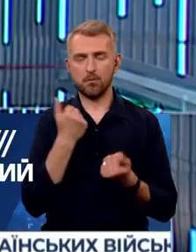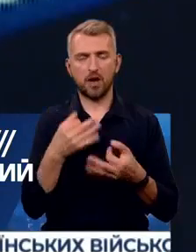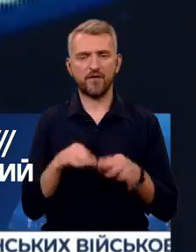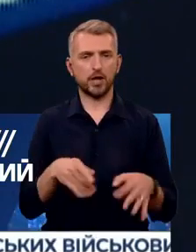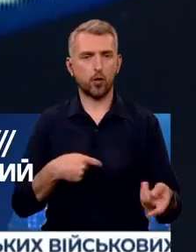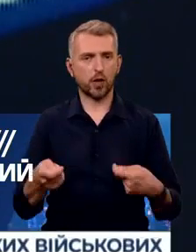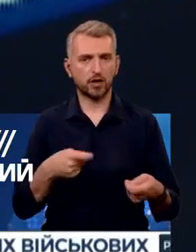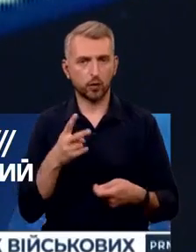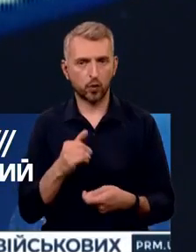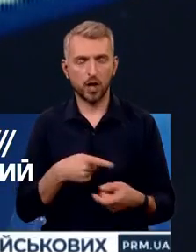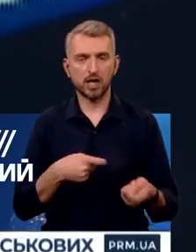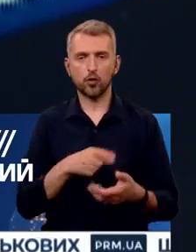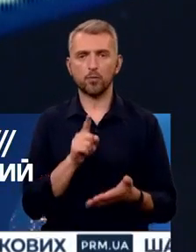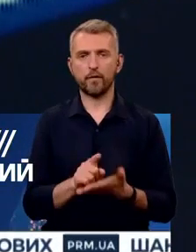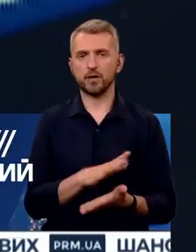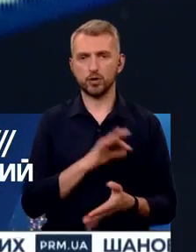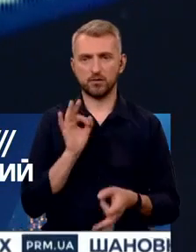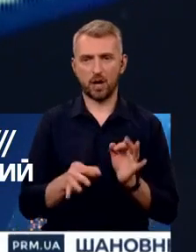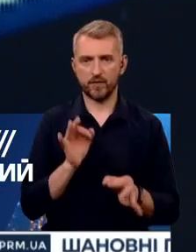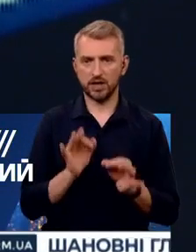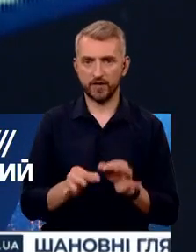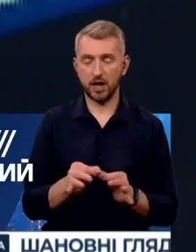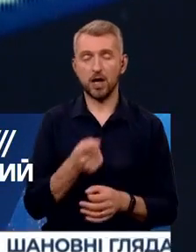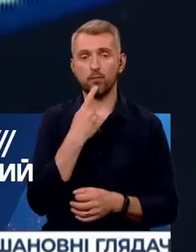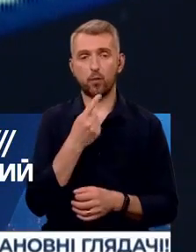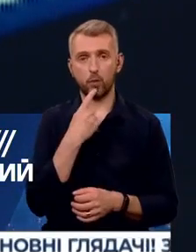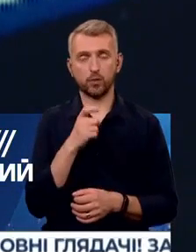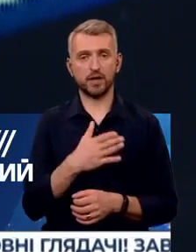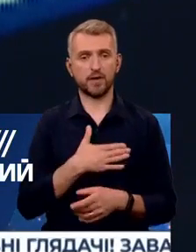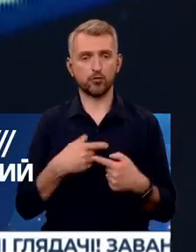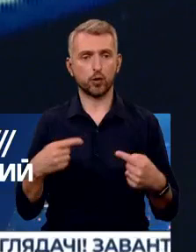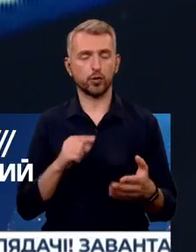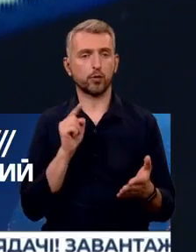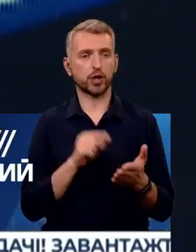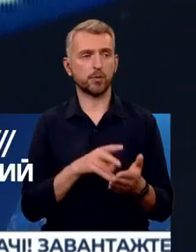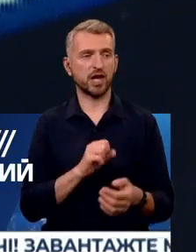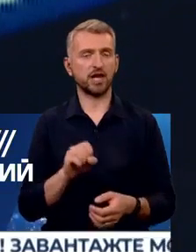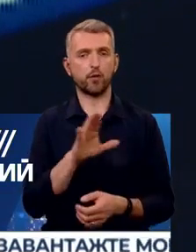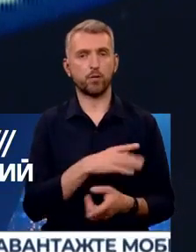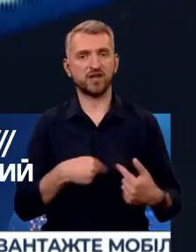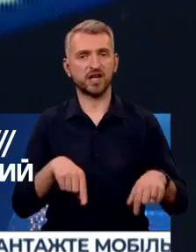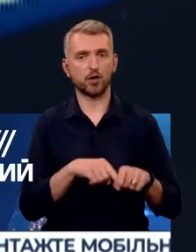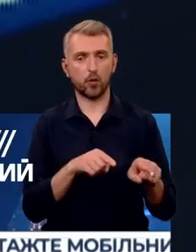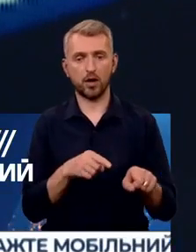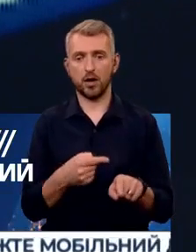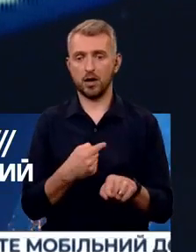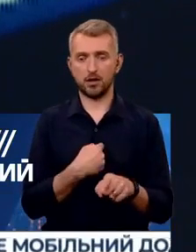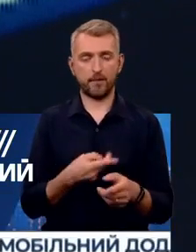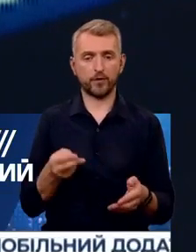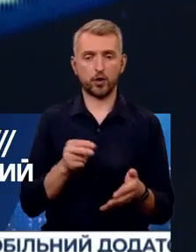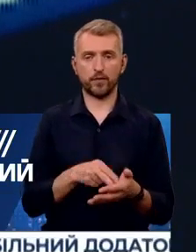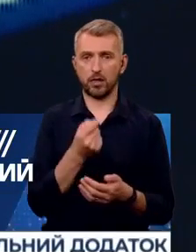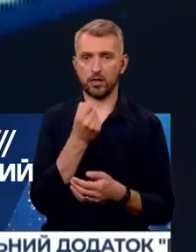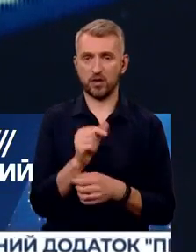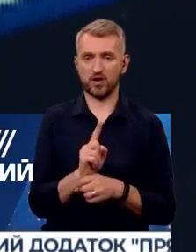ринку. Ринок повинен бути справедливий. Попробуйте з нашої продукції потрапити на європейський ринок. Нам встановили